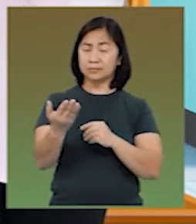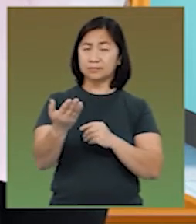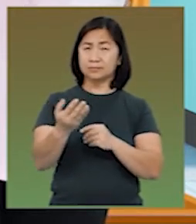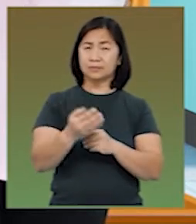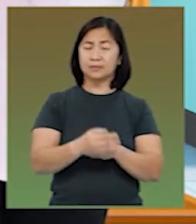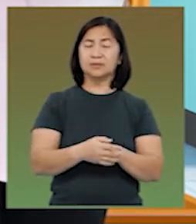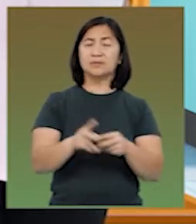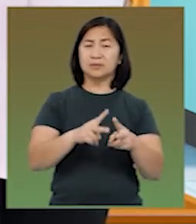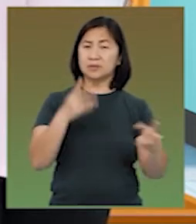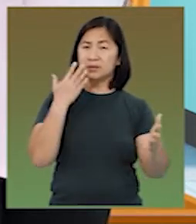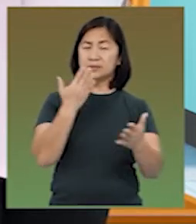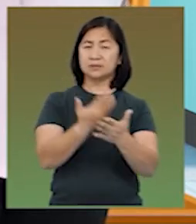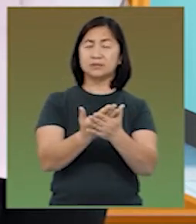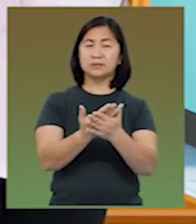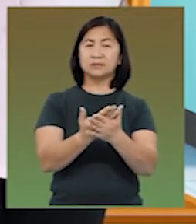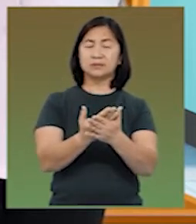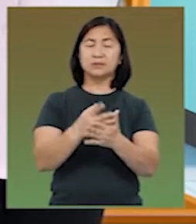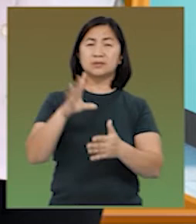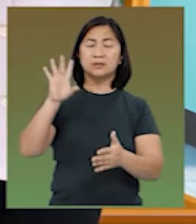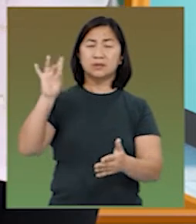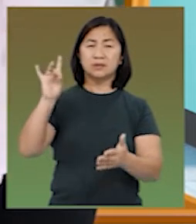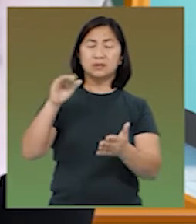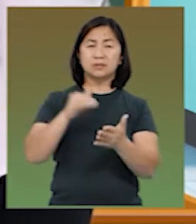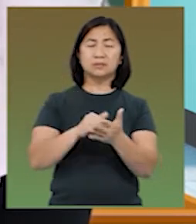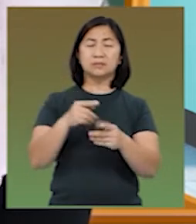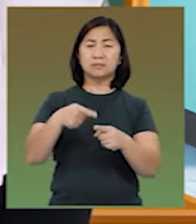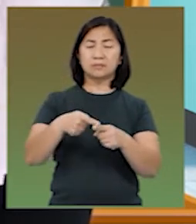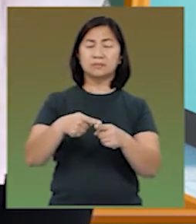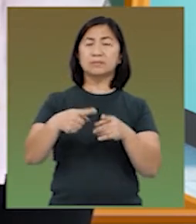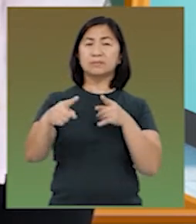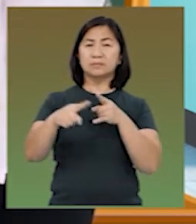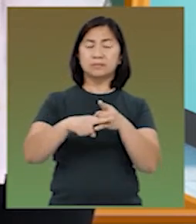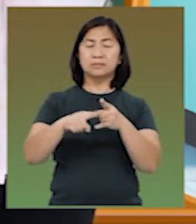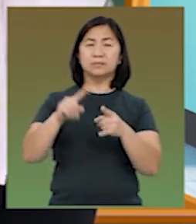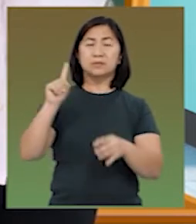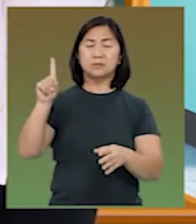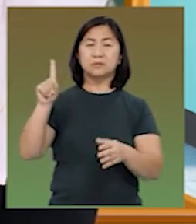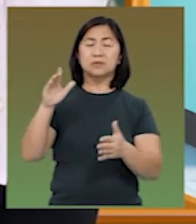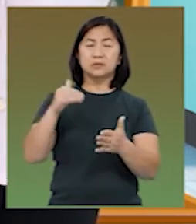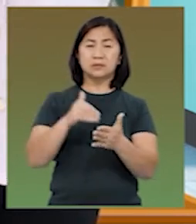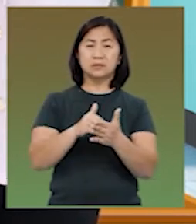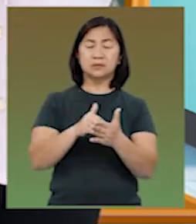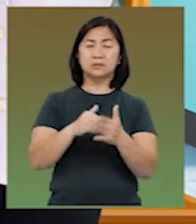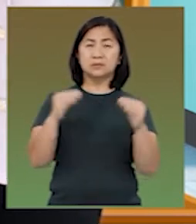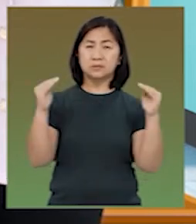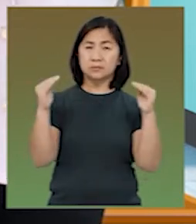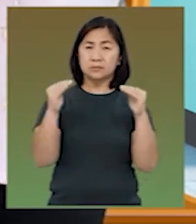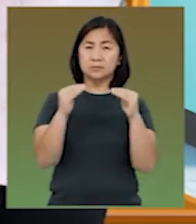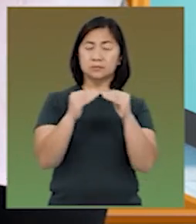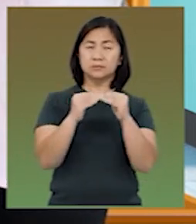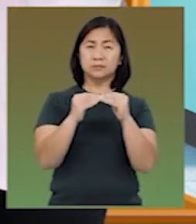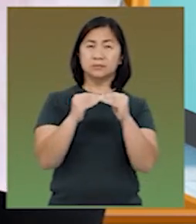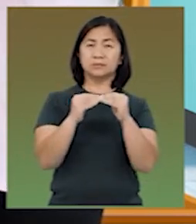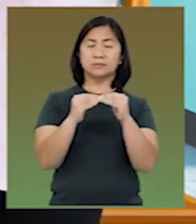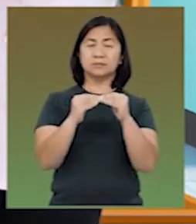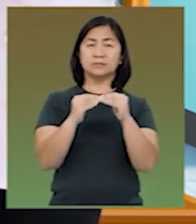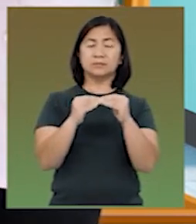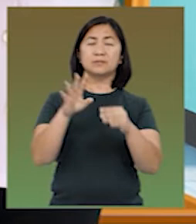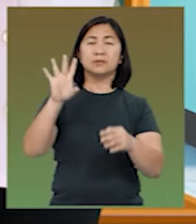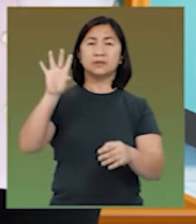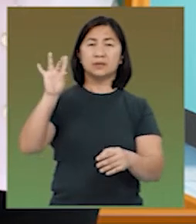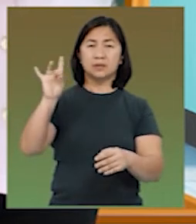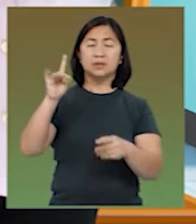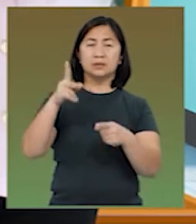Na-i-convert na ba? Great job! 8,000 grams divided by 1,000 is equal